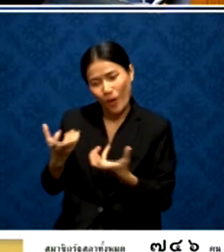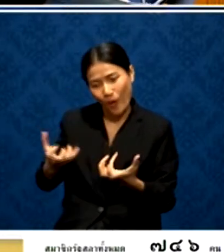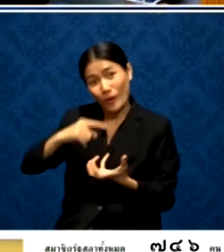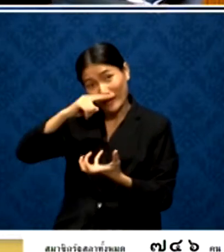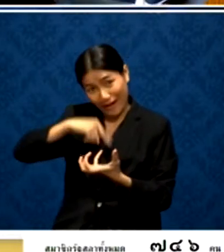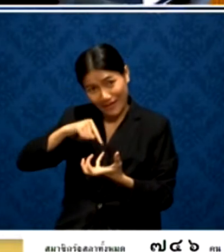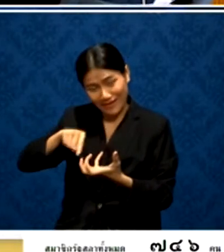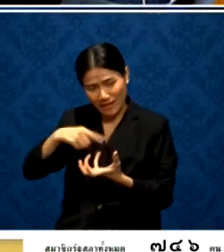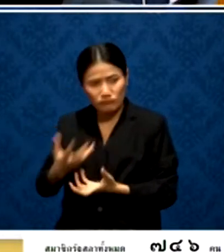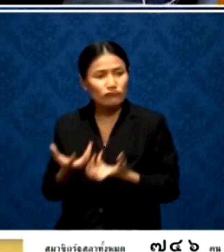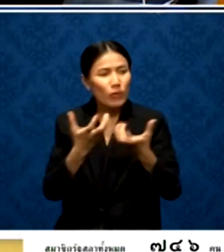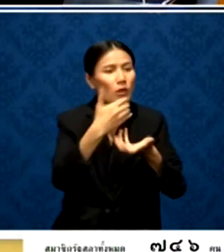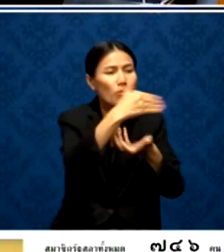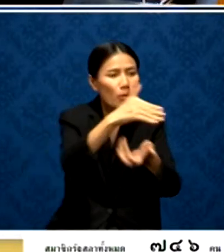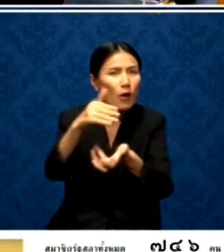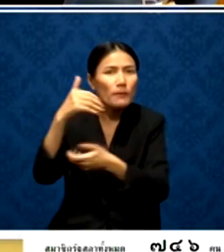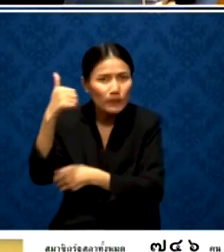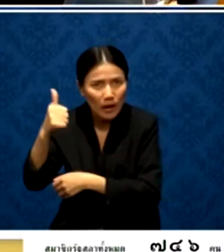ากขึ้น